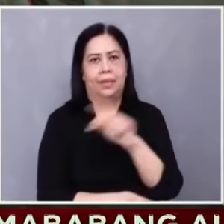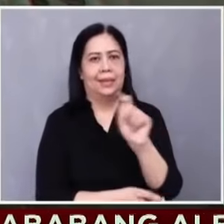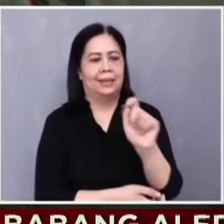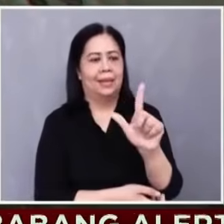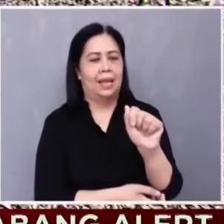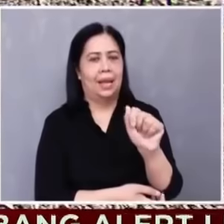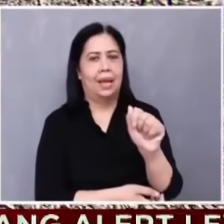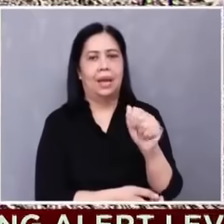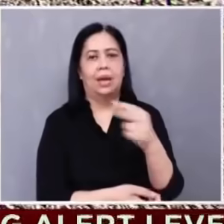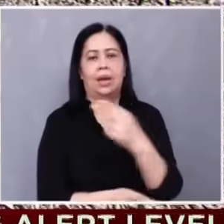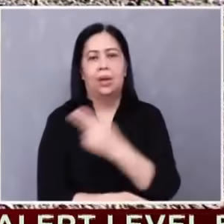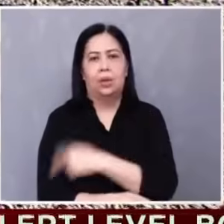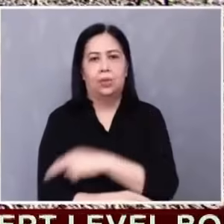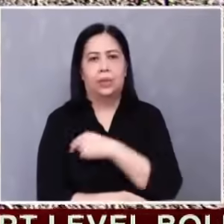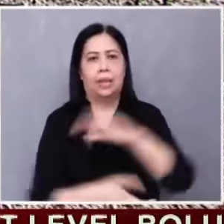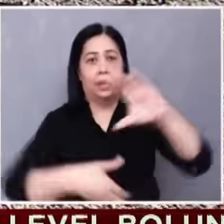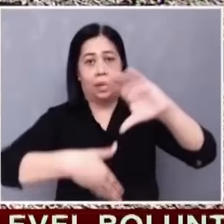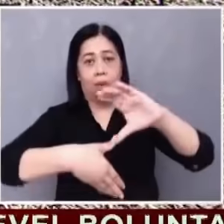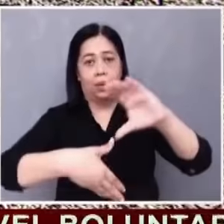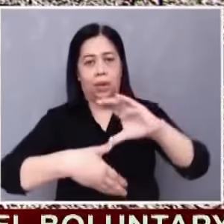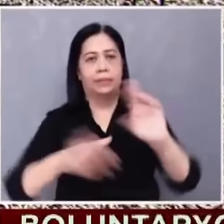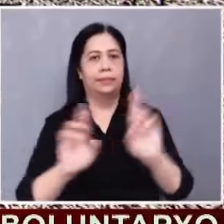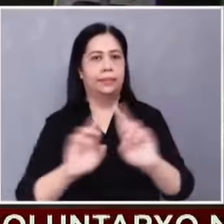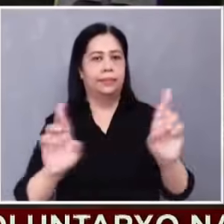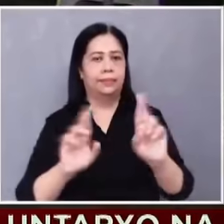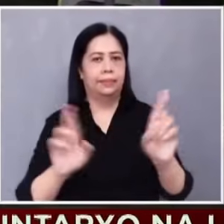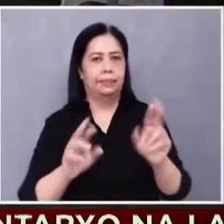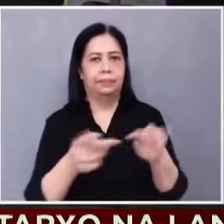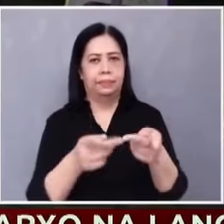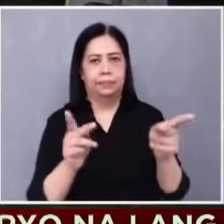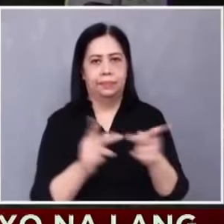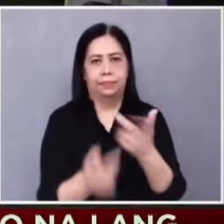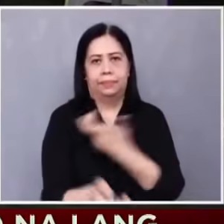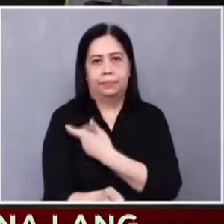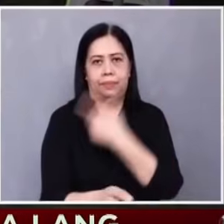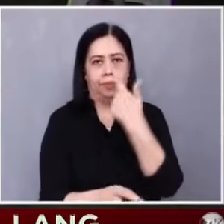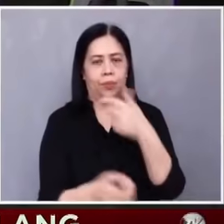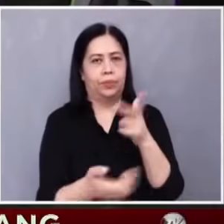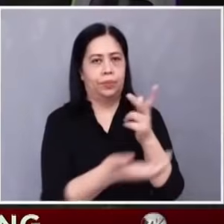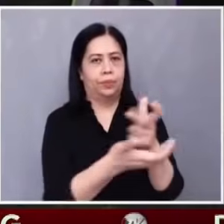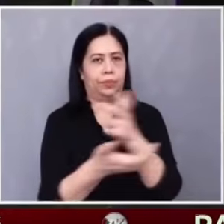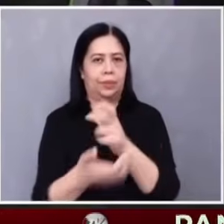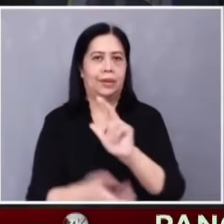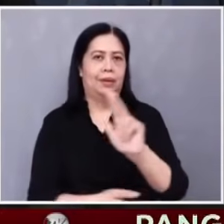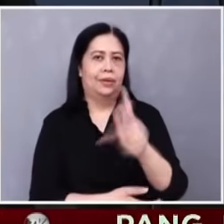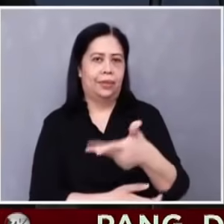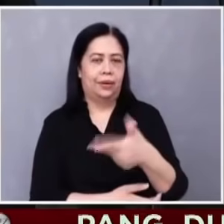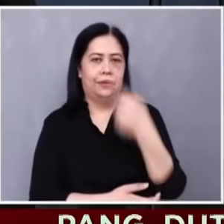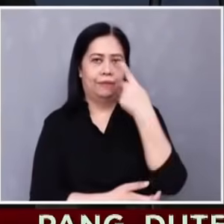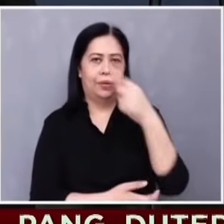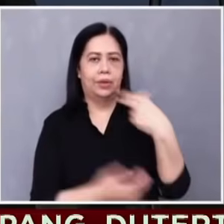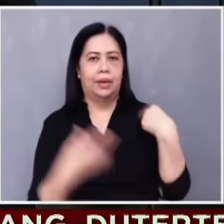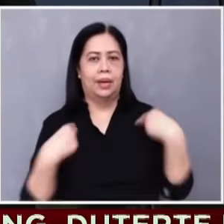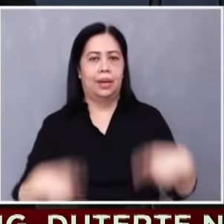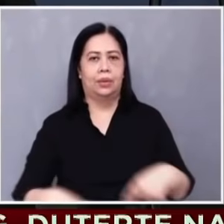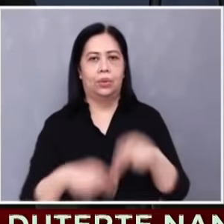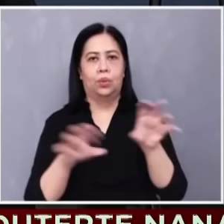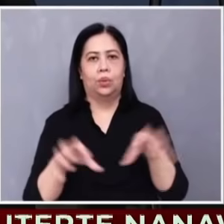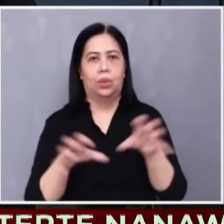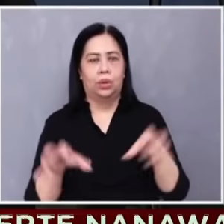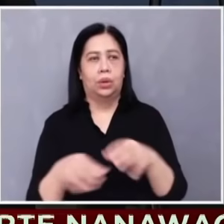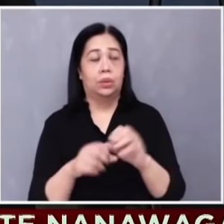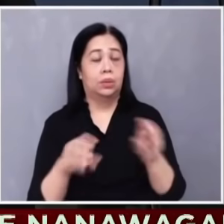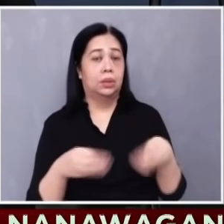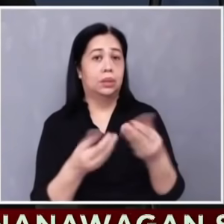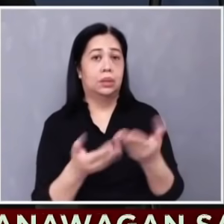Caloocan, nakahanda na ang gagamiting vaccination site para sa pagtuturok ng booster sa mga health worker. The earliest that we can give is